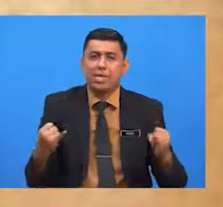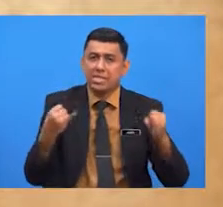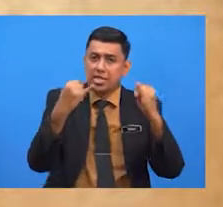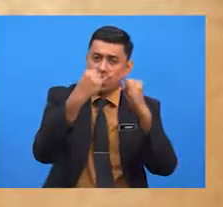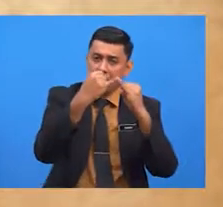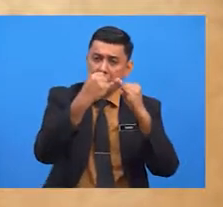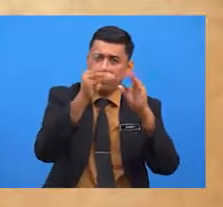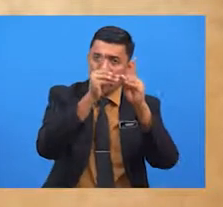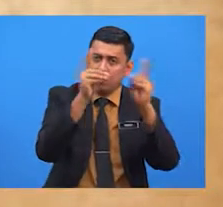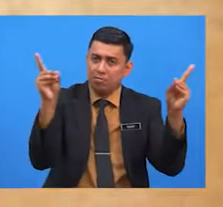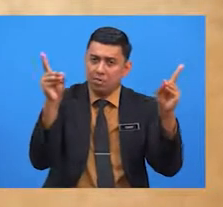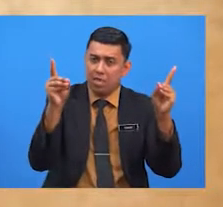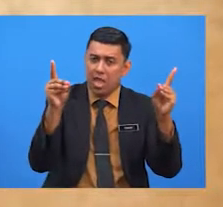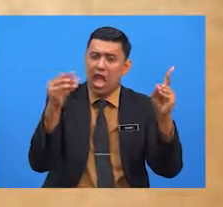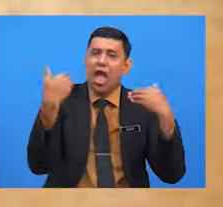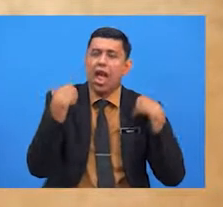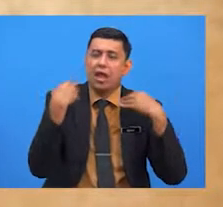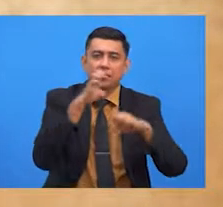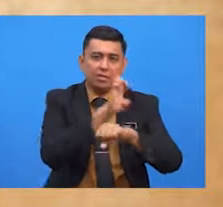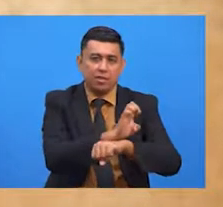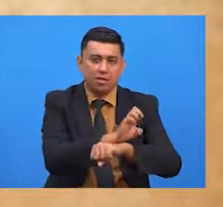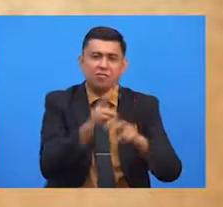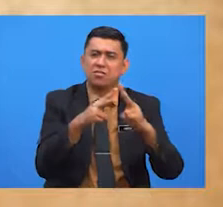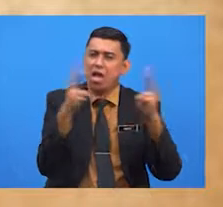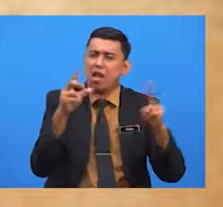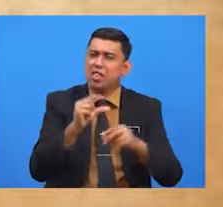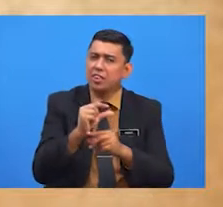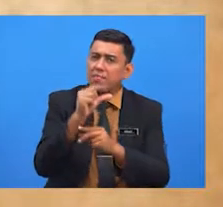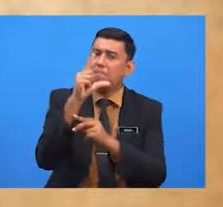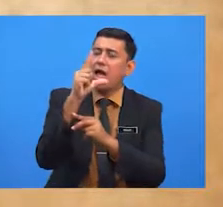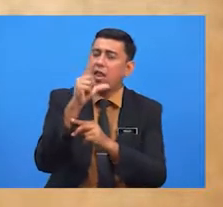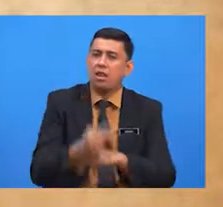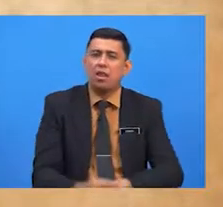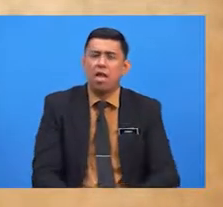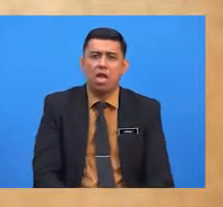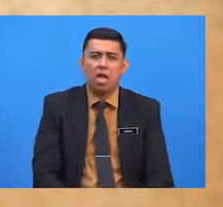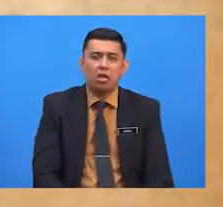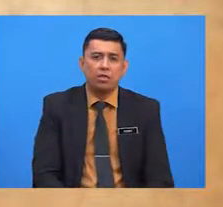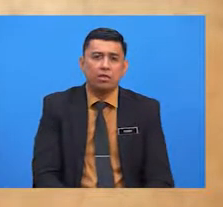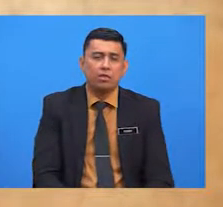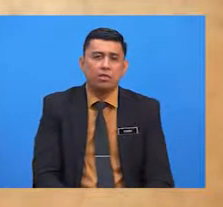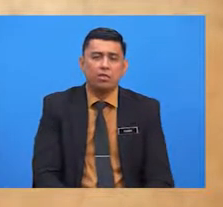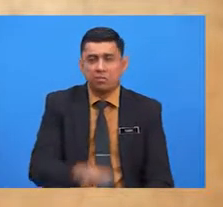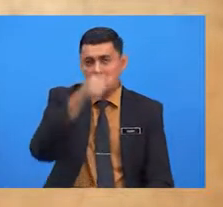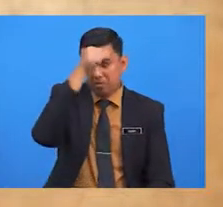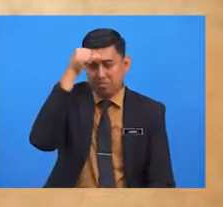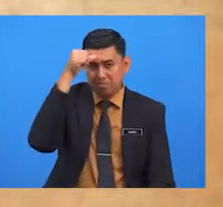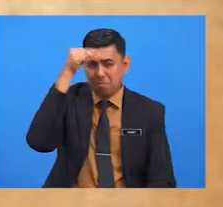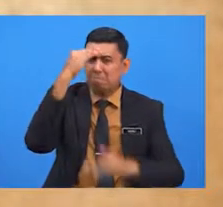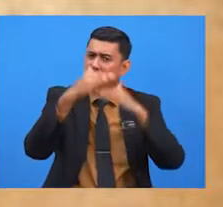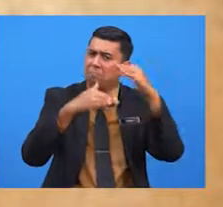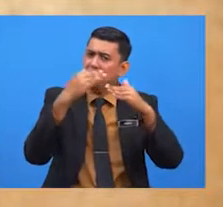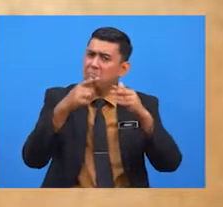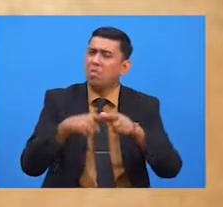dindingnya disaluti emas yang sangat tebal. Menariknya, akibat dibina terlalu